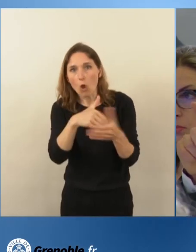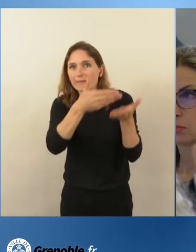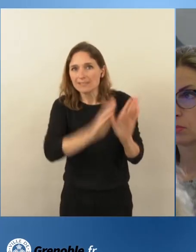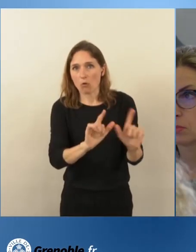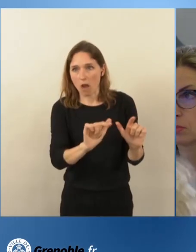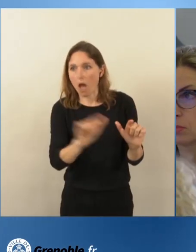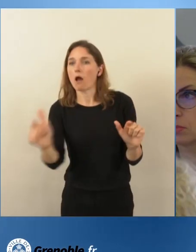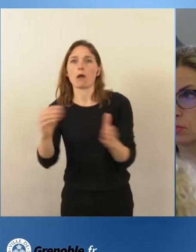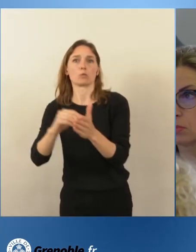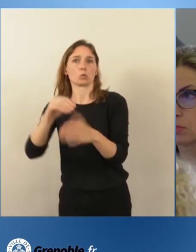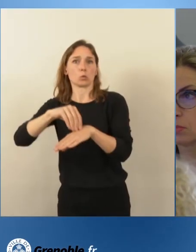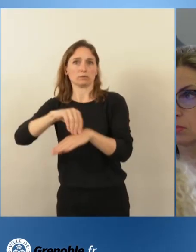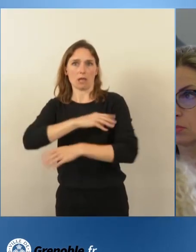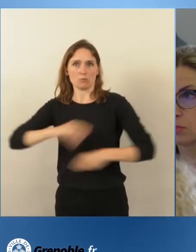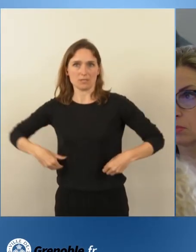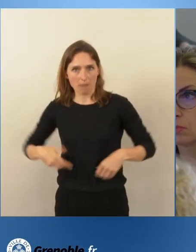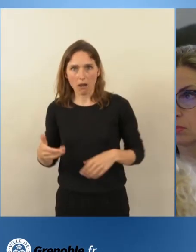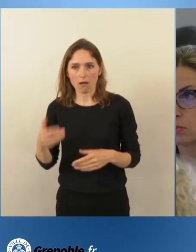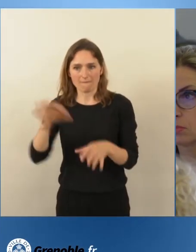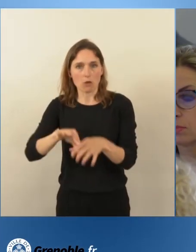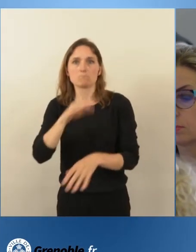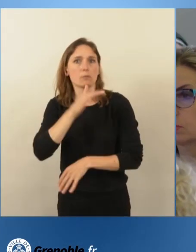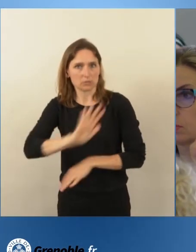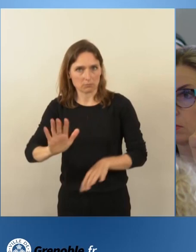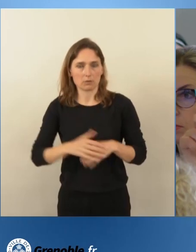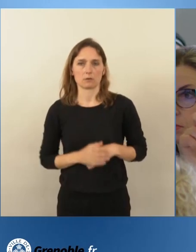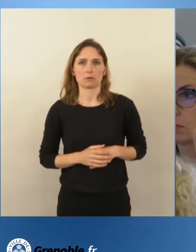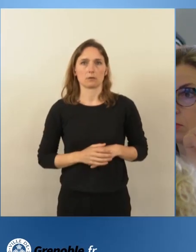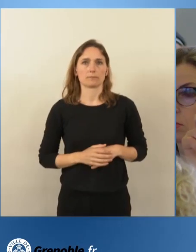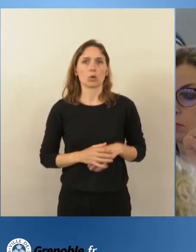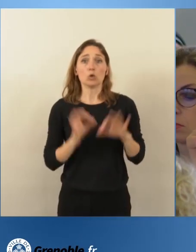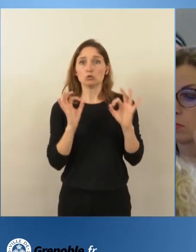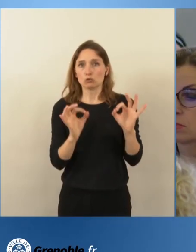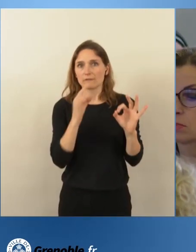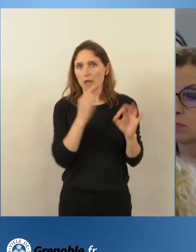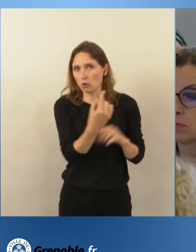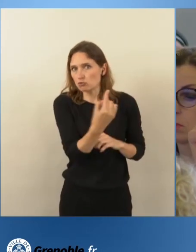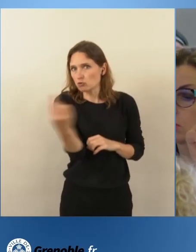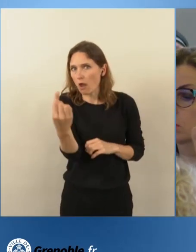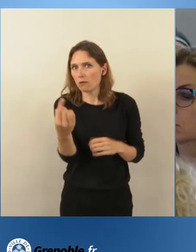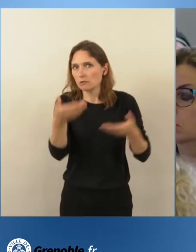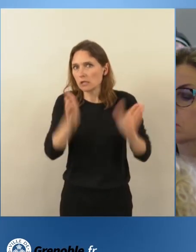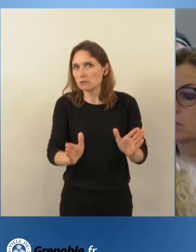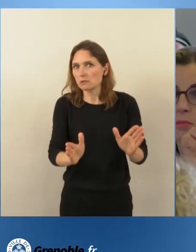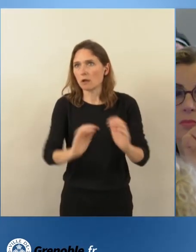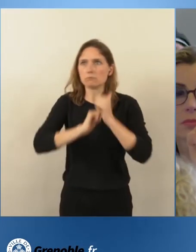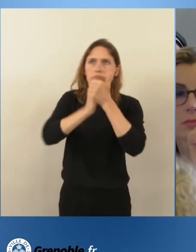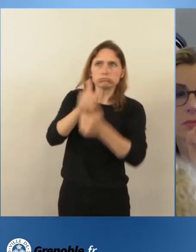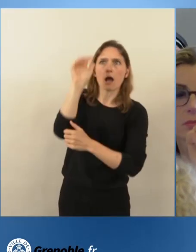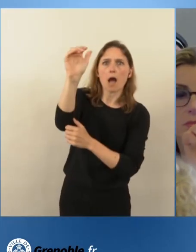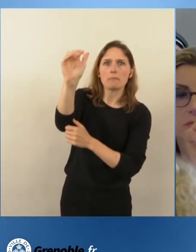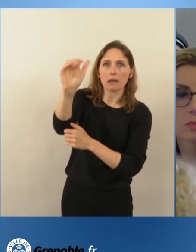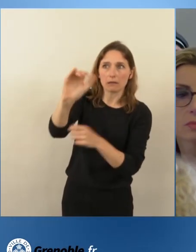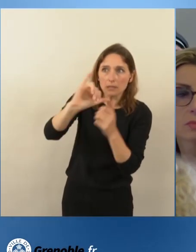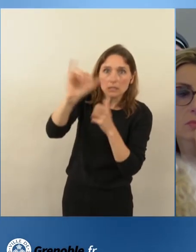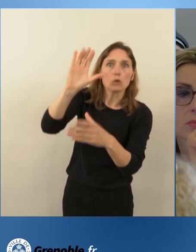par le conseil municipal comme vous l'avez rappelé ainsi vous décidez seul d'aller en appel jusqu'en cassation parfois